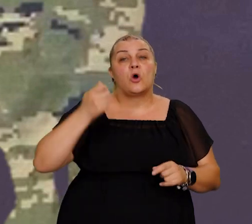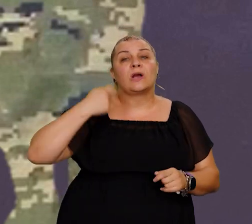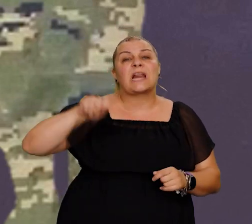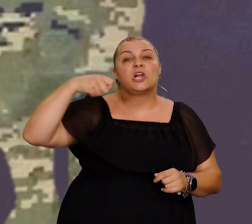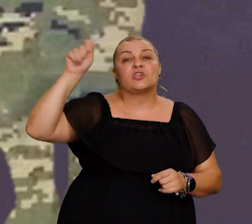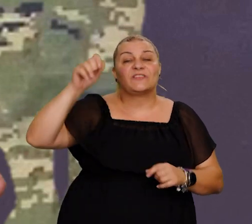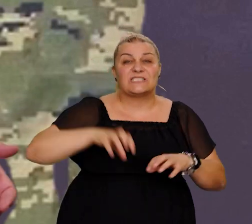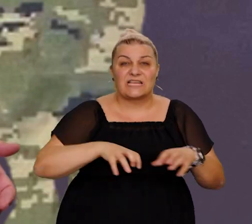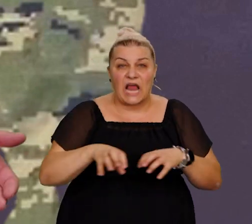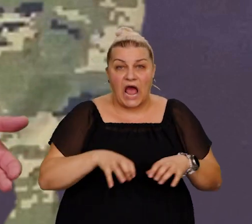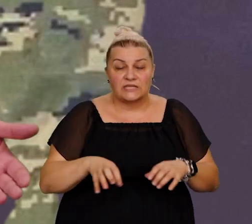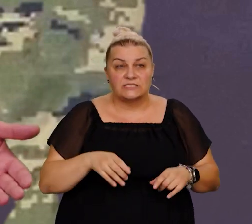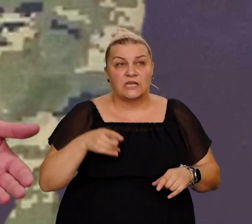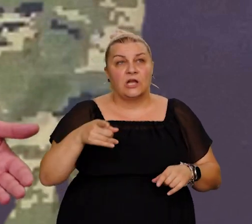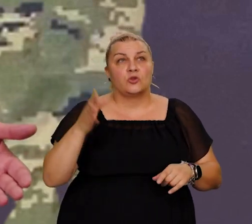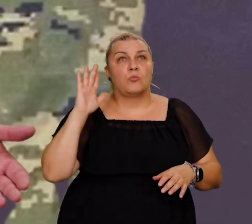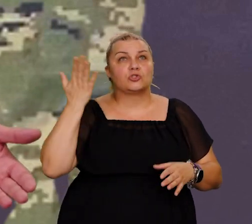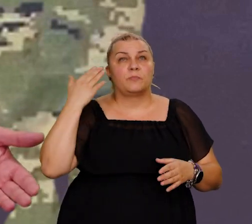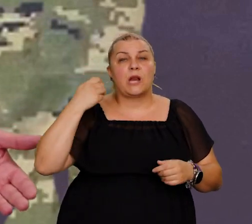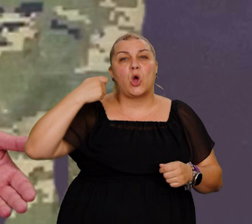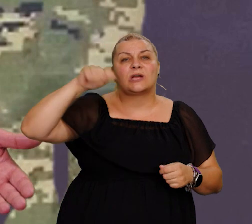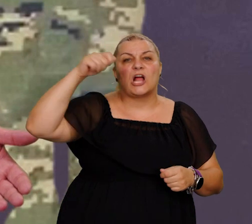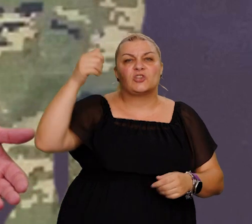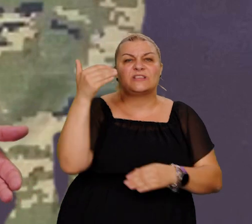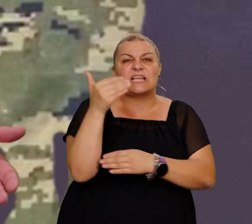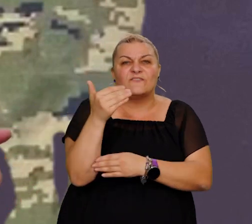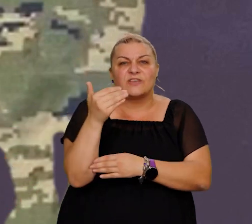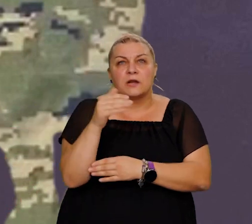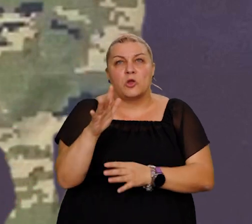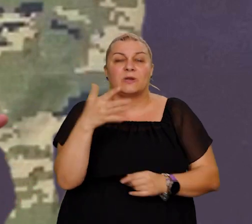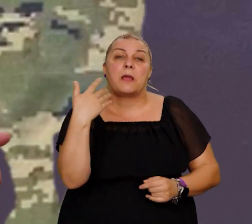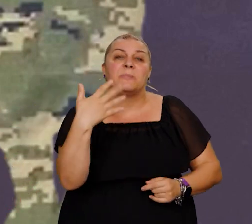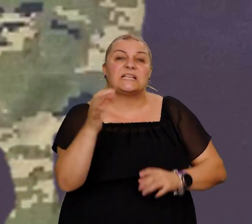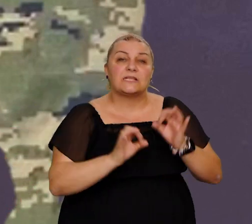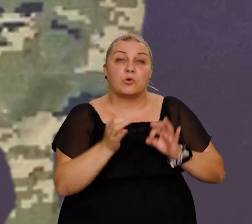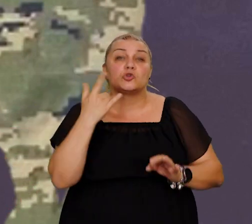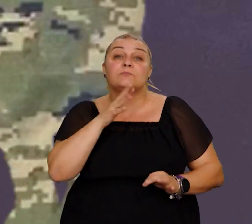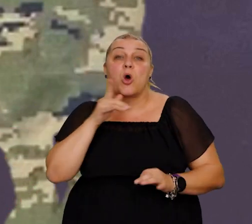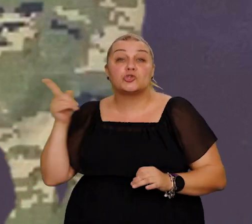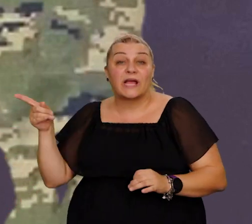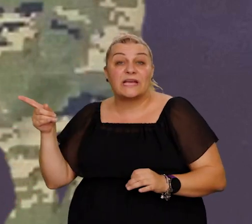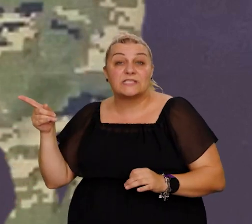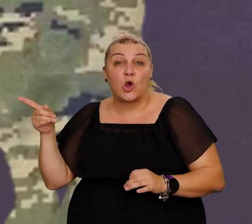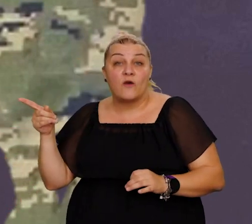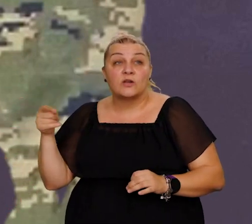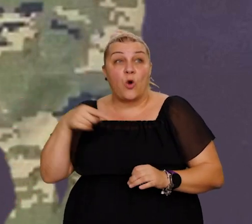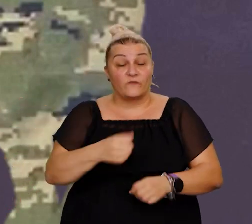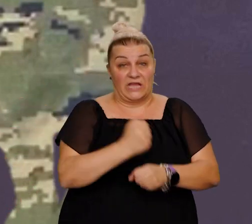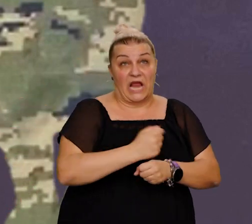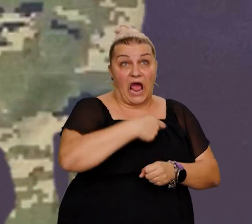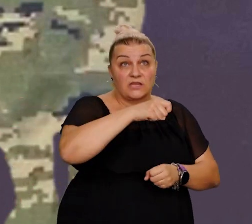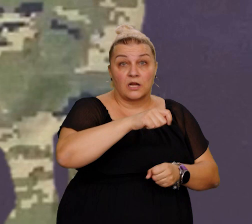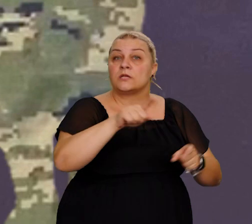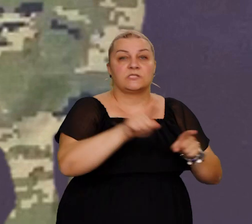građevinski radnici kojih je bilo možda u građevinskim firmama oko 50% su porijeklom bili iz Bosne i Hercegovine i isto tako su se stavili